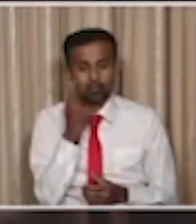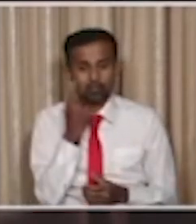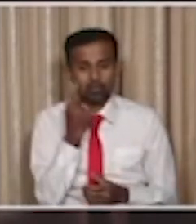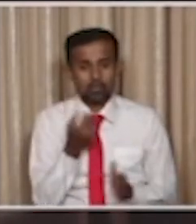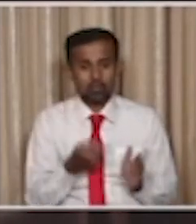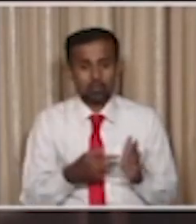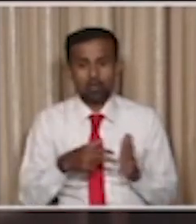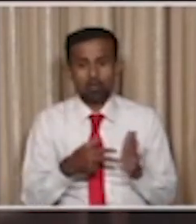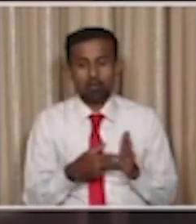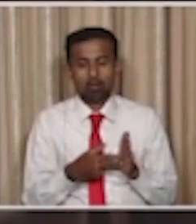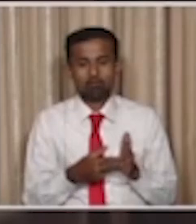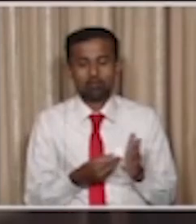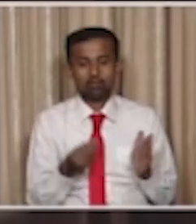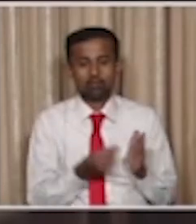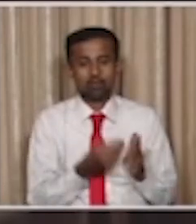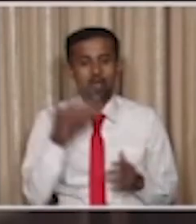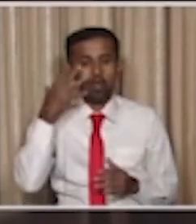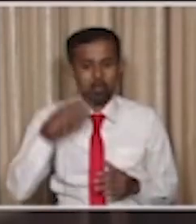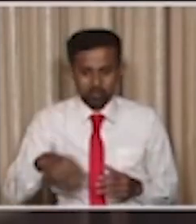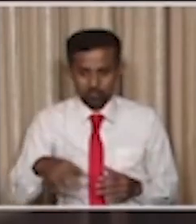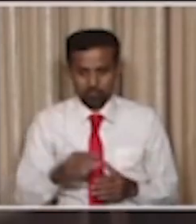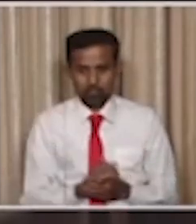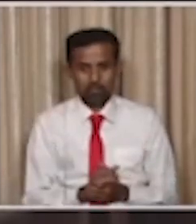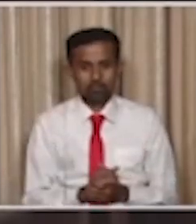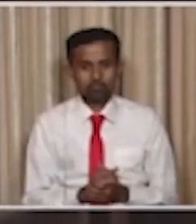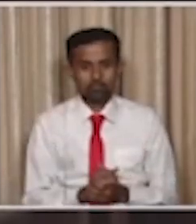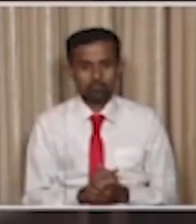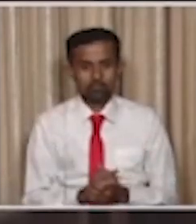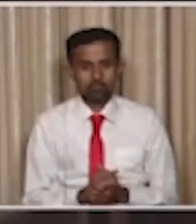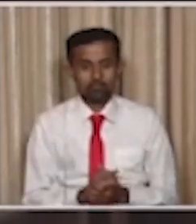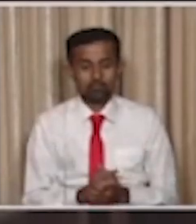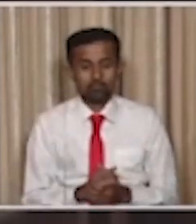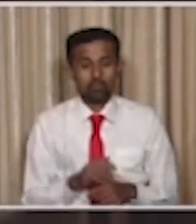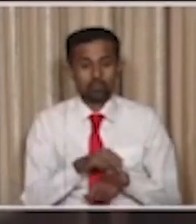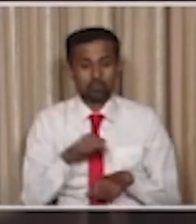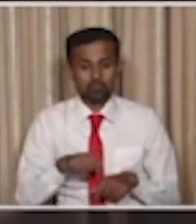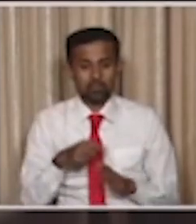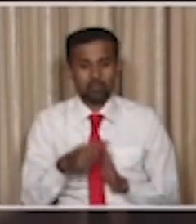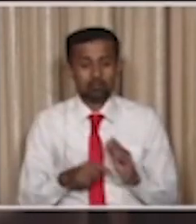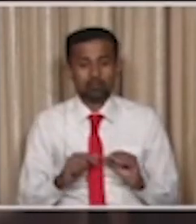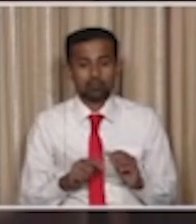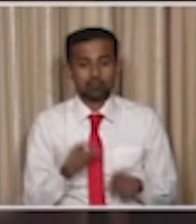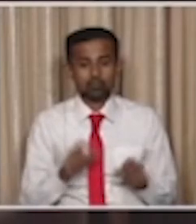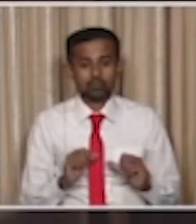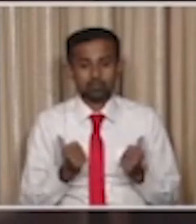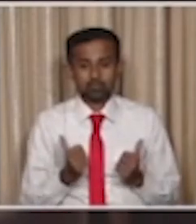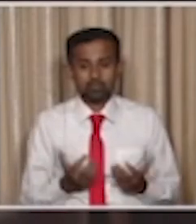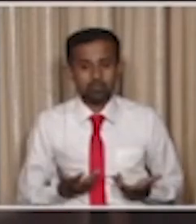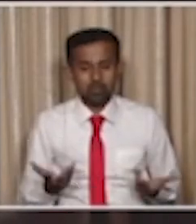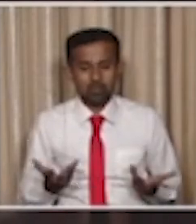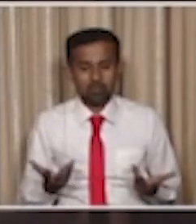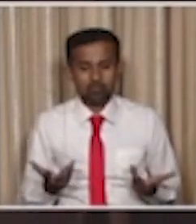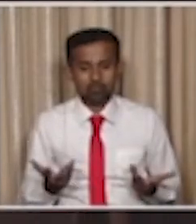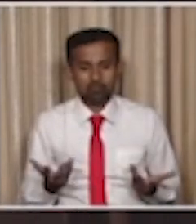මේ අයවැයදී ඉදිරිපත් කරන්න අමතක වෙලා තියෙනවා මොකද දැන් මේ රටේ ජනතාවට ජීවත් වෙන්න බැරි මට්ටමට පත් කරලා